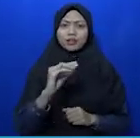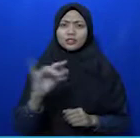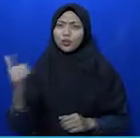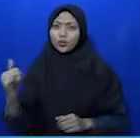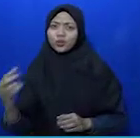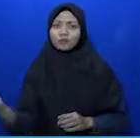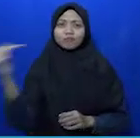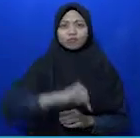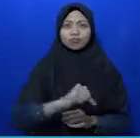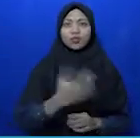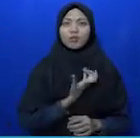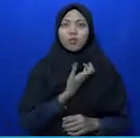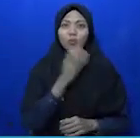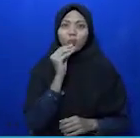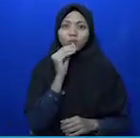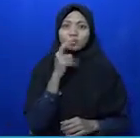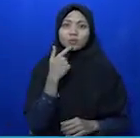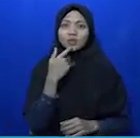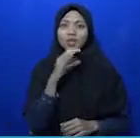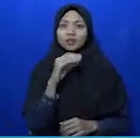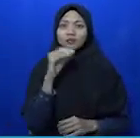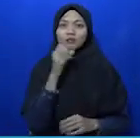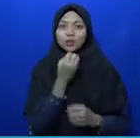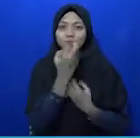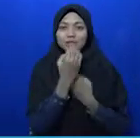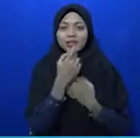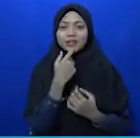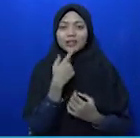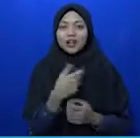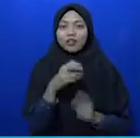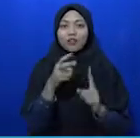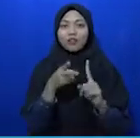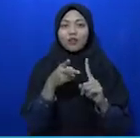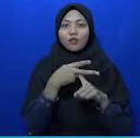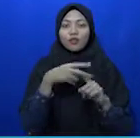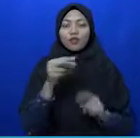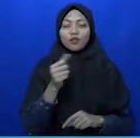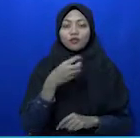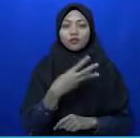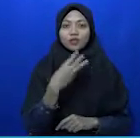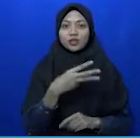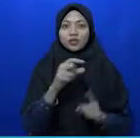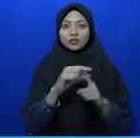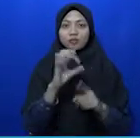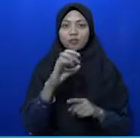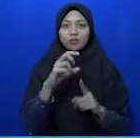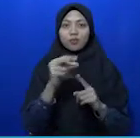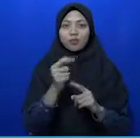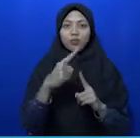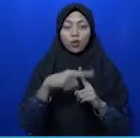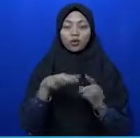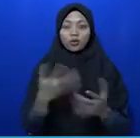soal report, memberikan pemahaman kepada rekan-rekan media semua. Yang kedua narasumber kita